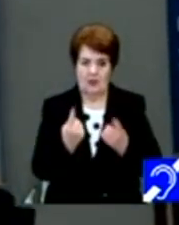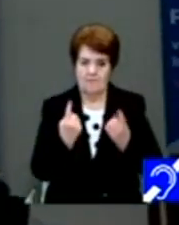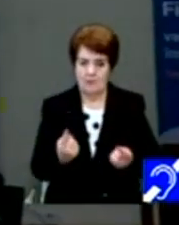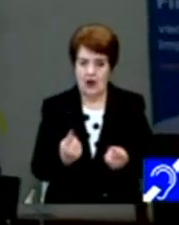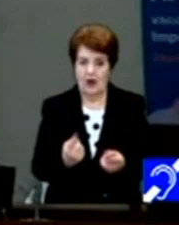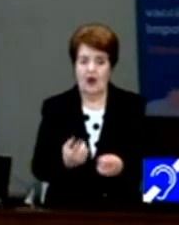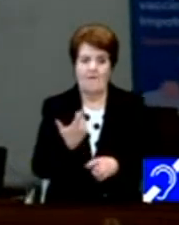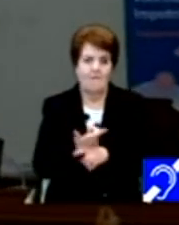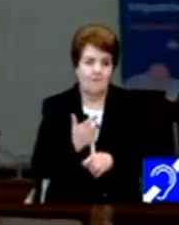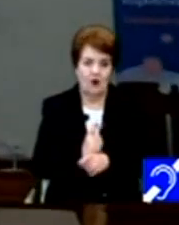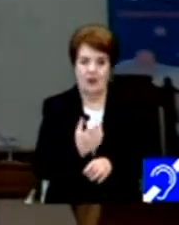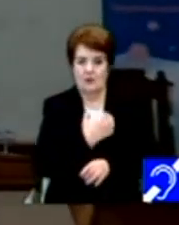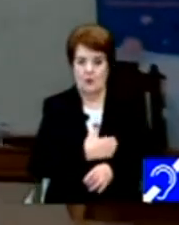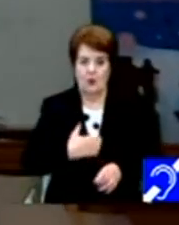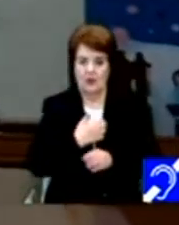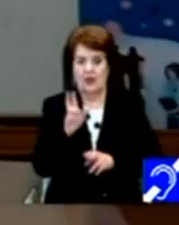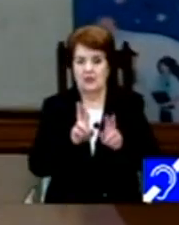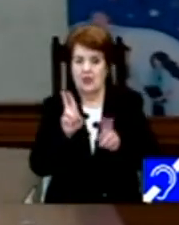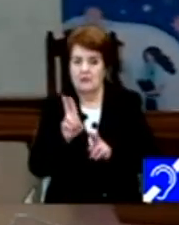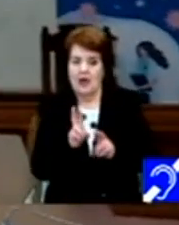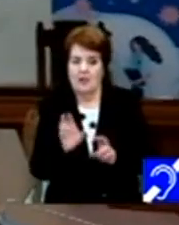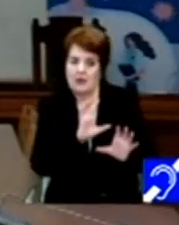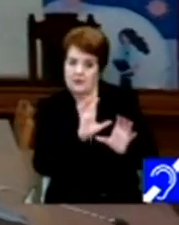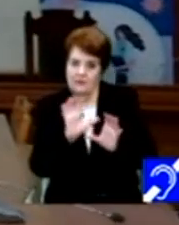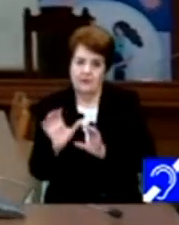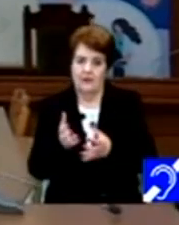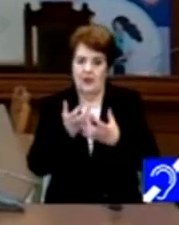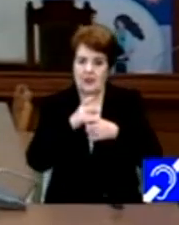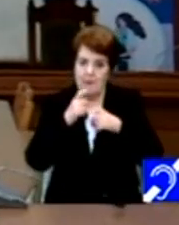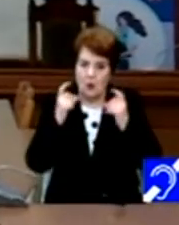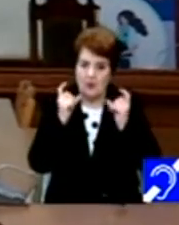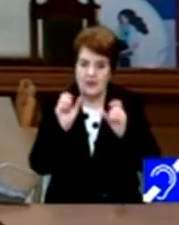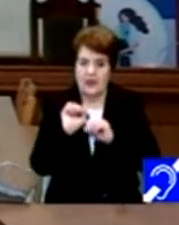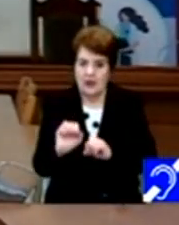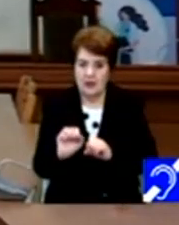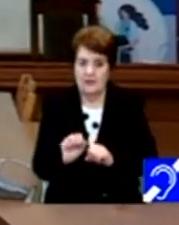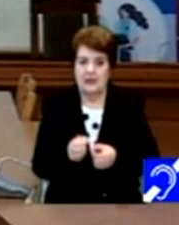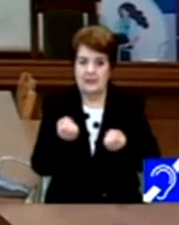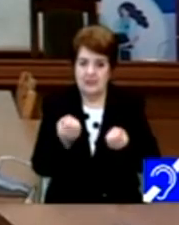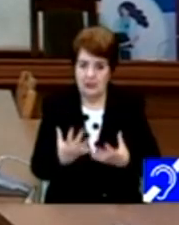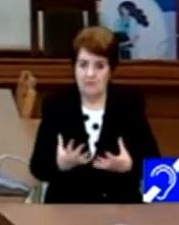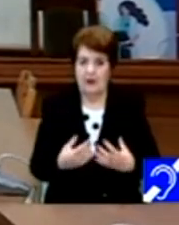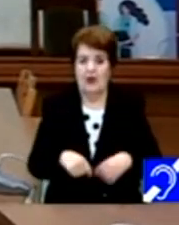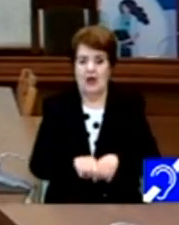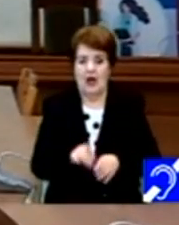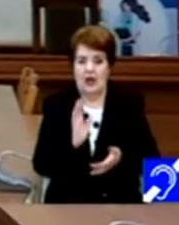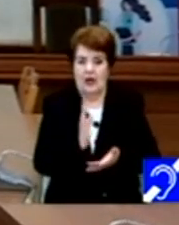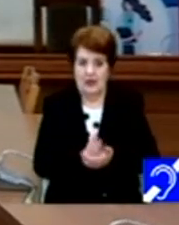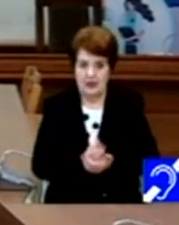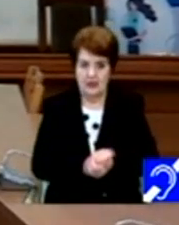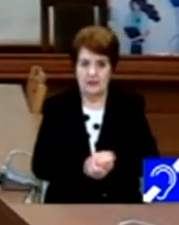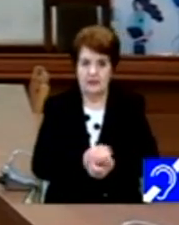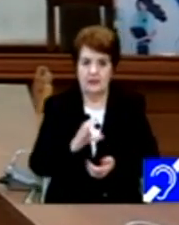este foarte important respectarea măsurilor de protecție, foarte simple, care țin de